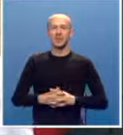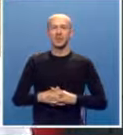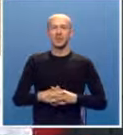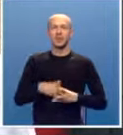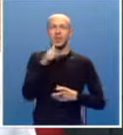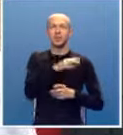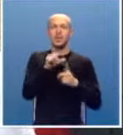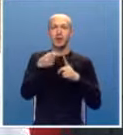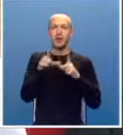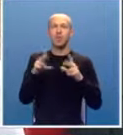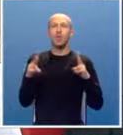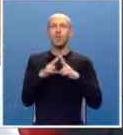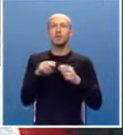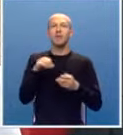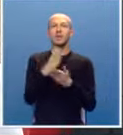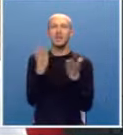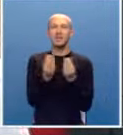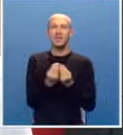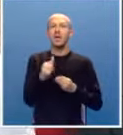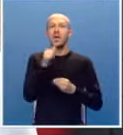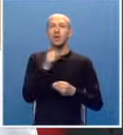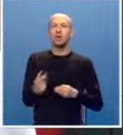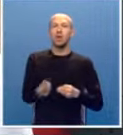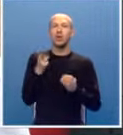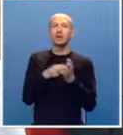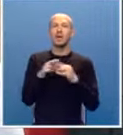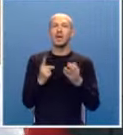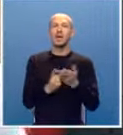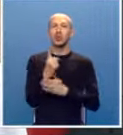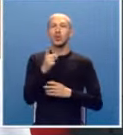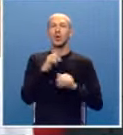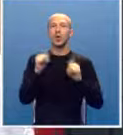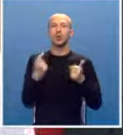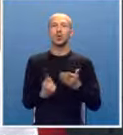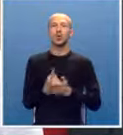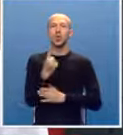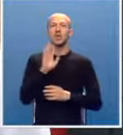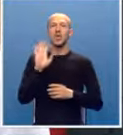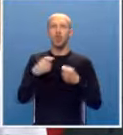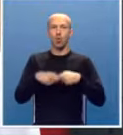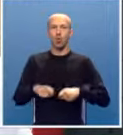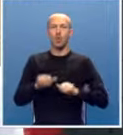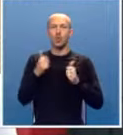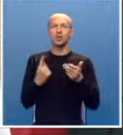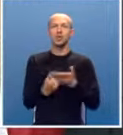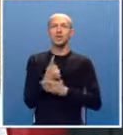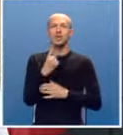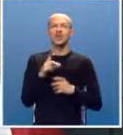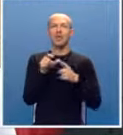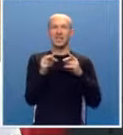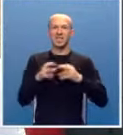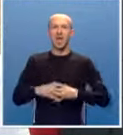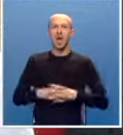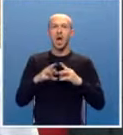i imala priliku da ih upoznam, da budem s njima i ponosan zaista na njihove rezultate koji jesu rezultati njihovog kluba, jesu rezultati